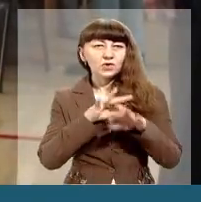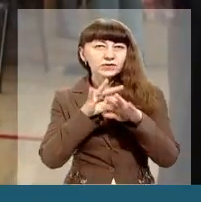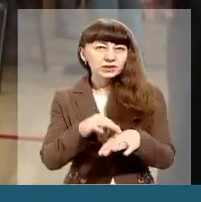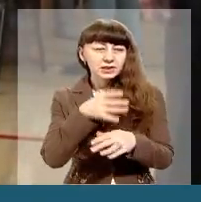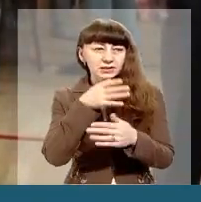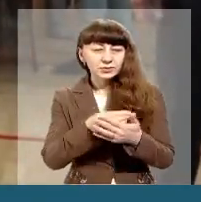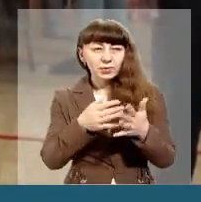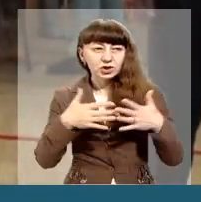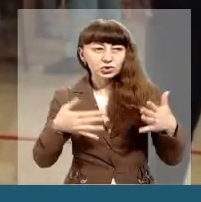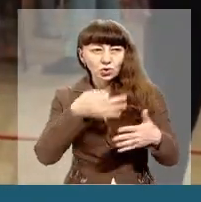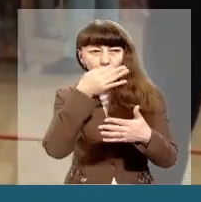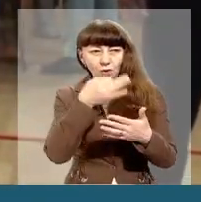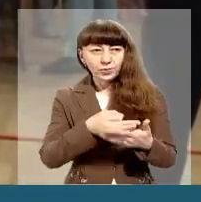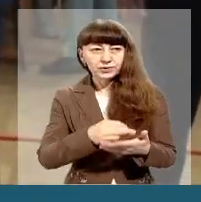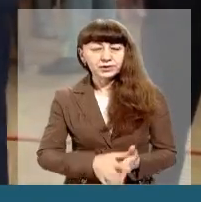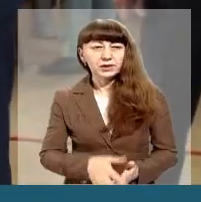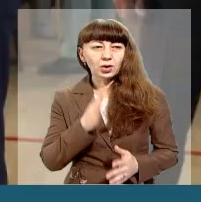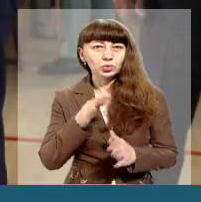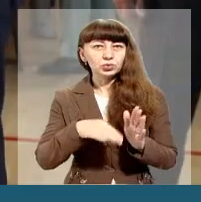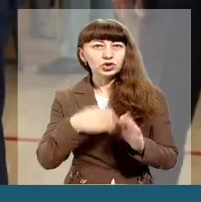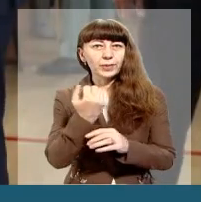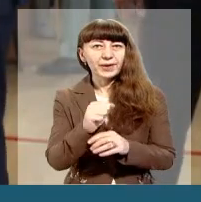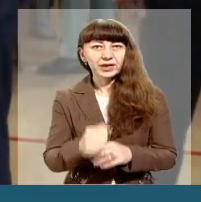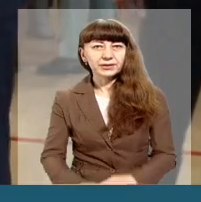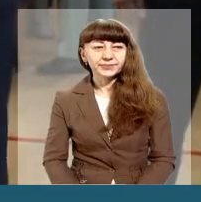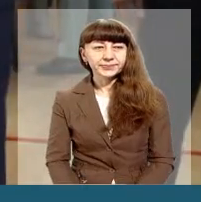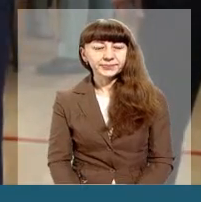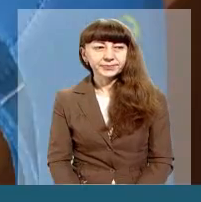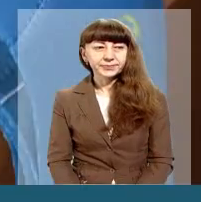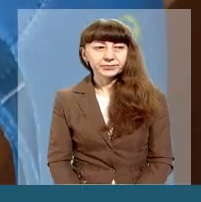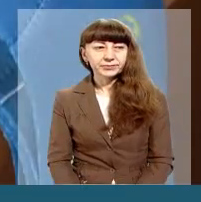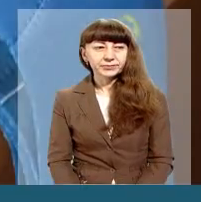себя бесценный опыт для будущих свершений. Маргарита Иванова,